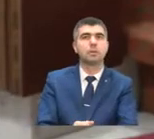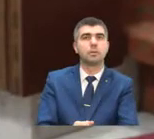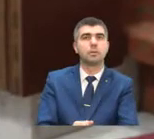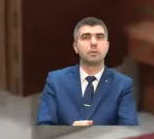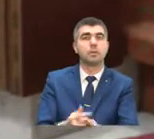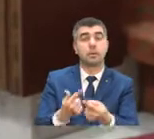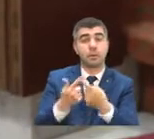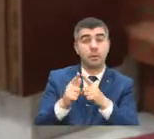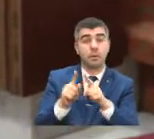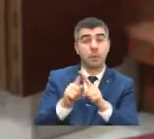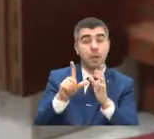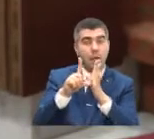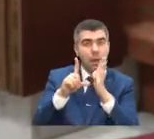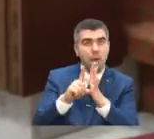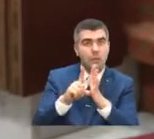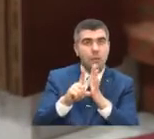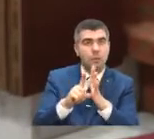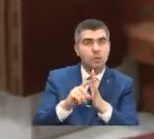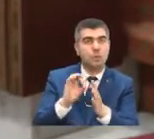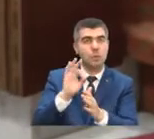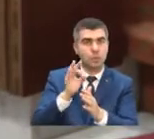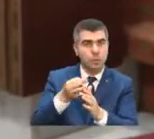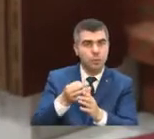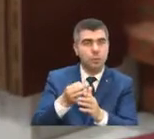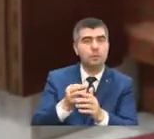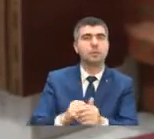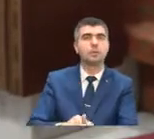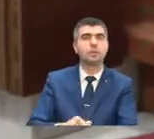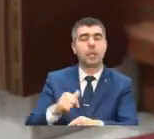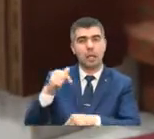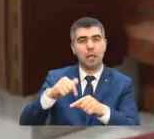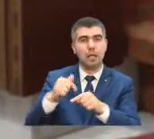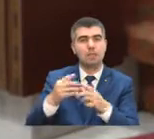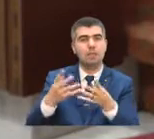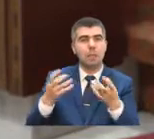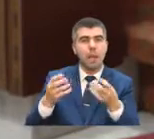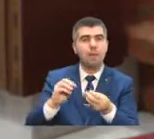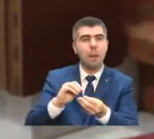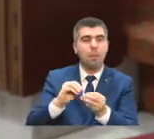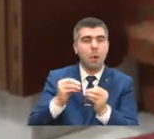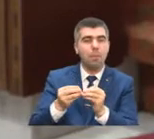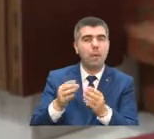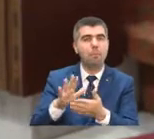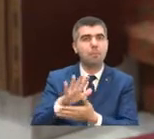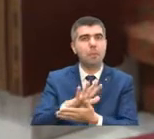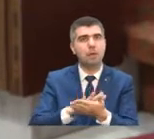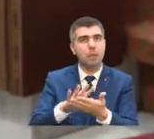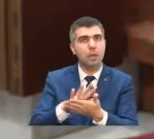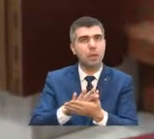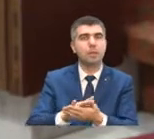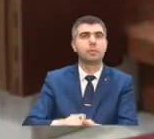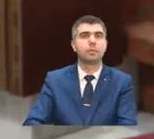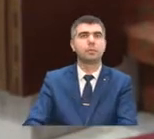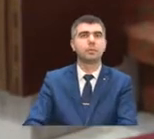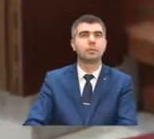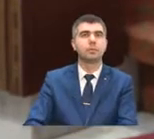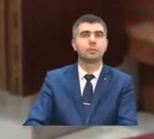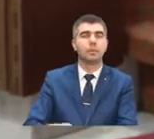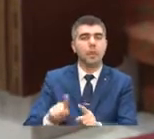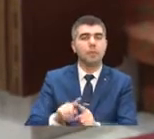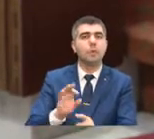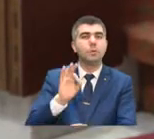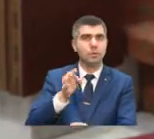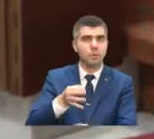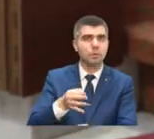هاد القانون، حيت بالفعل في الممارسة تيبان بأن كان واحد العدد ديال الإشكاليات وعدد المشاكل، وهذه بروح